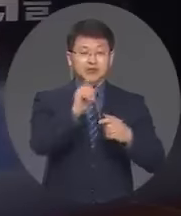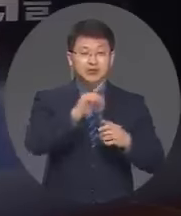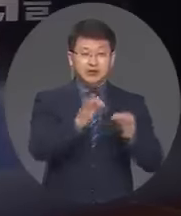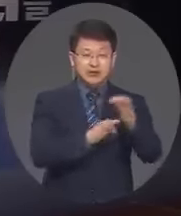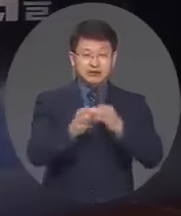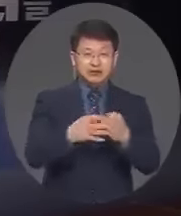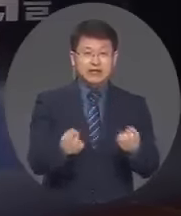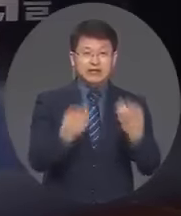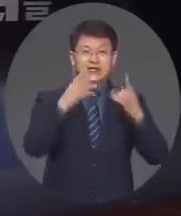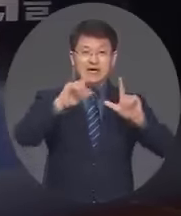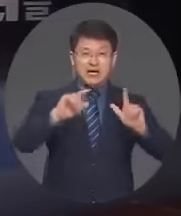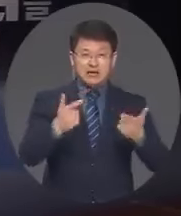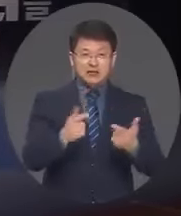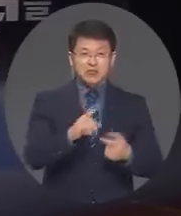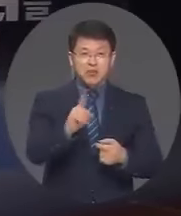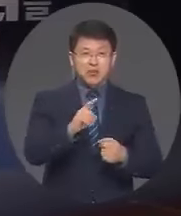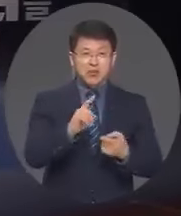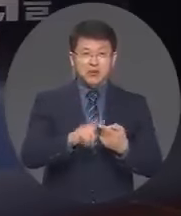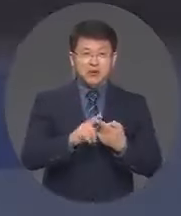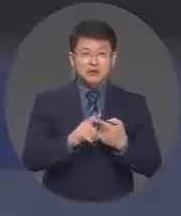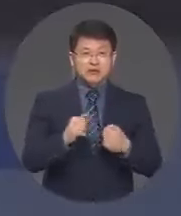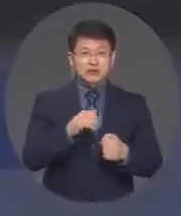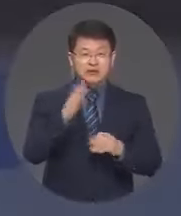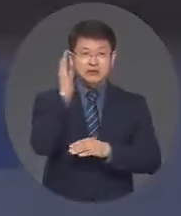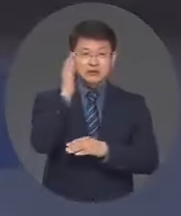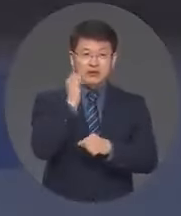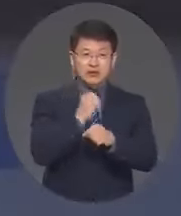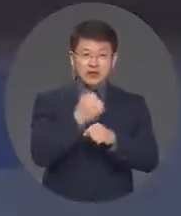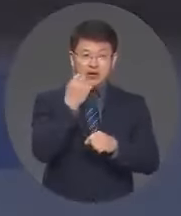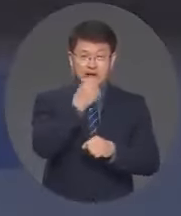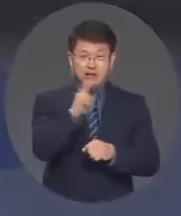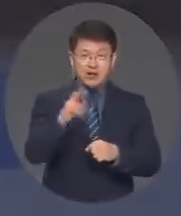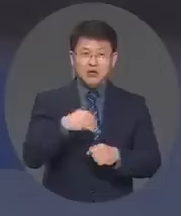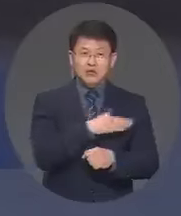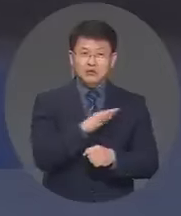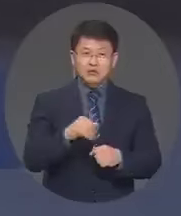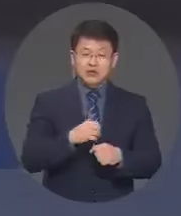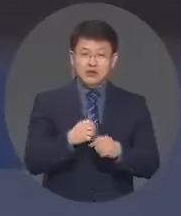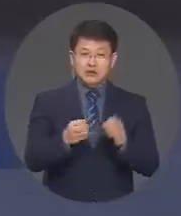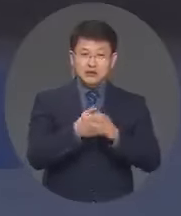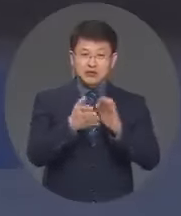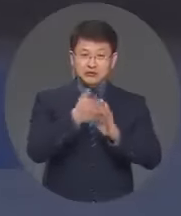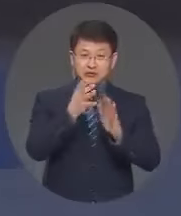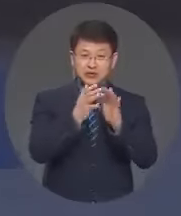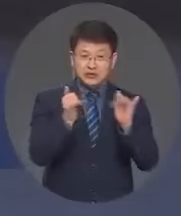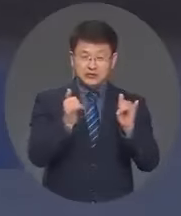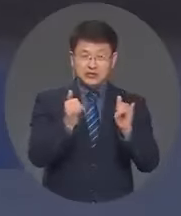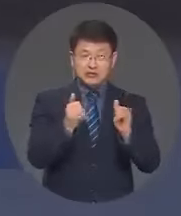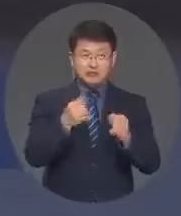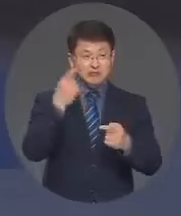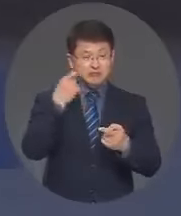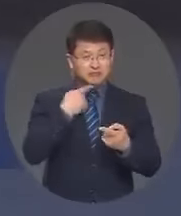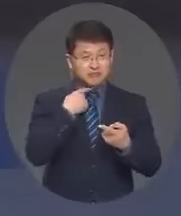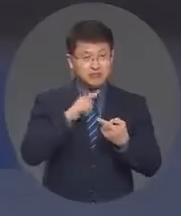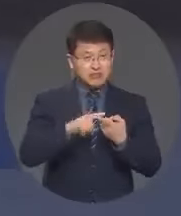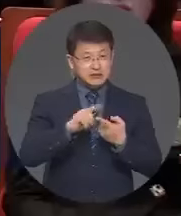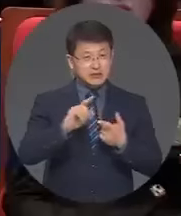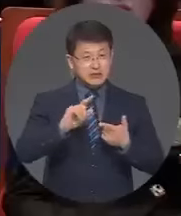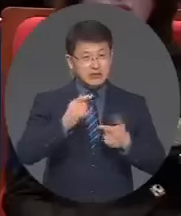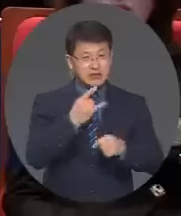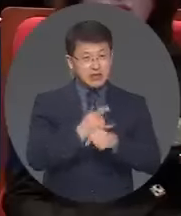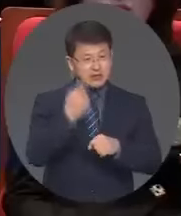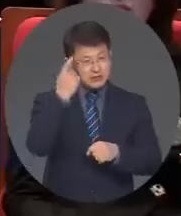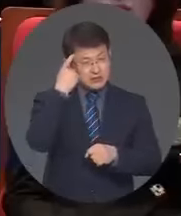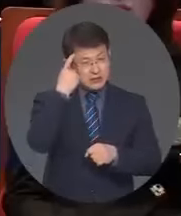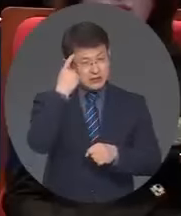경제인들 행사도 아니고 이런 것들을 이야기해야 우리 그 창원 시민들이 만족해 할